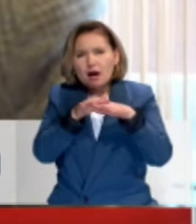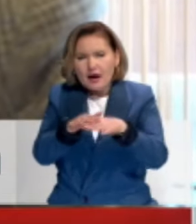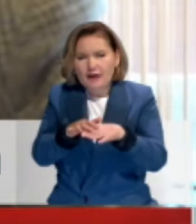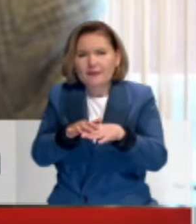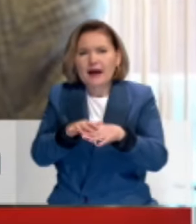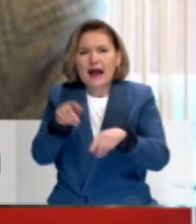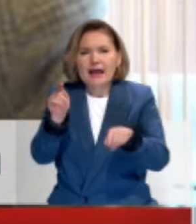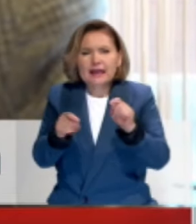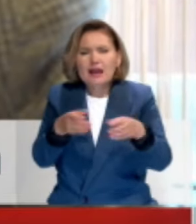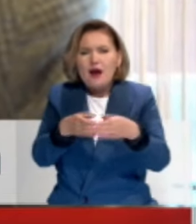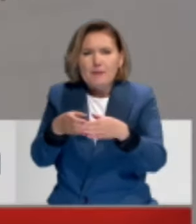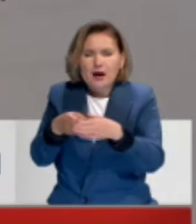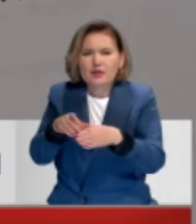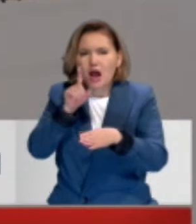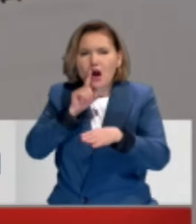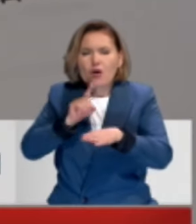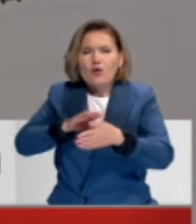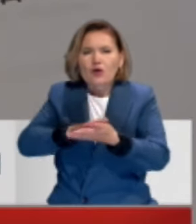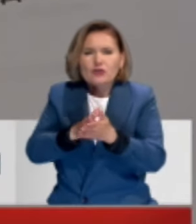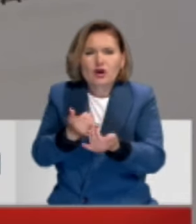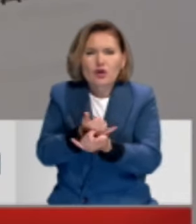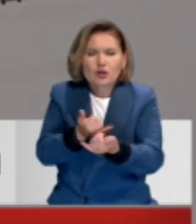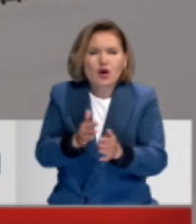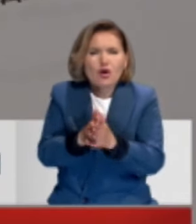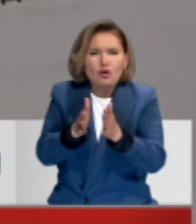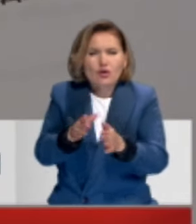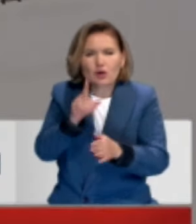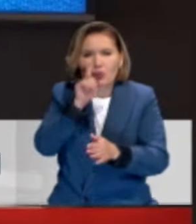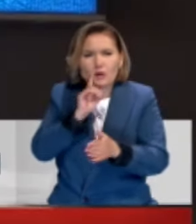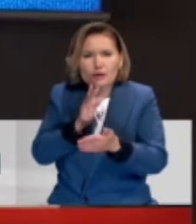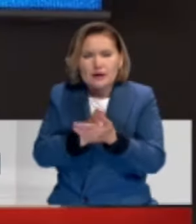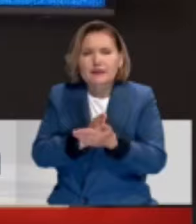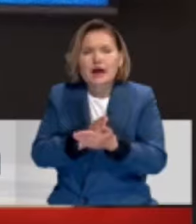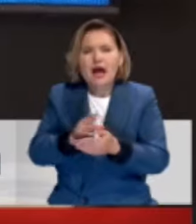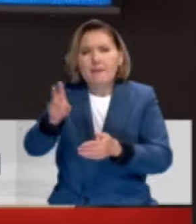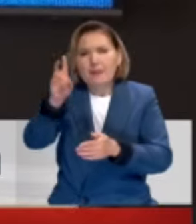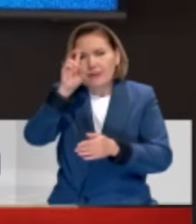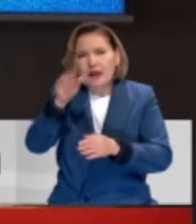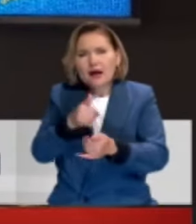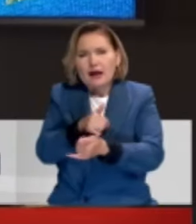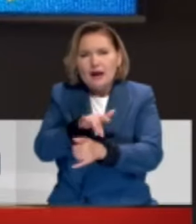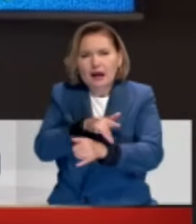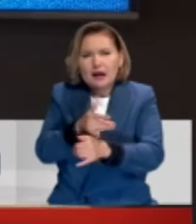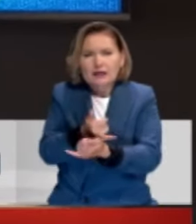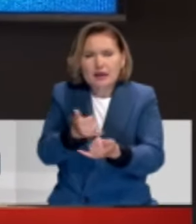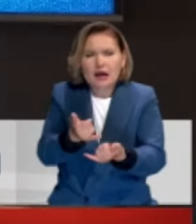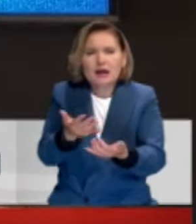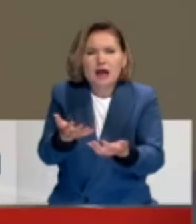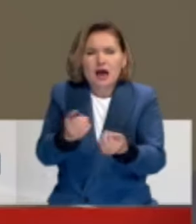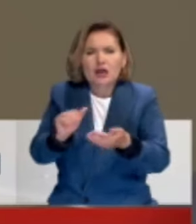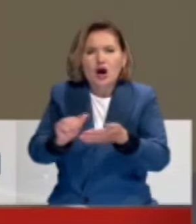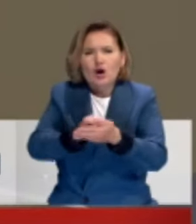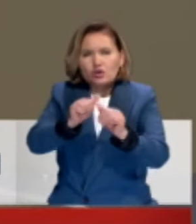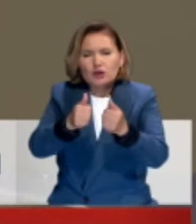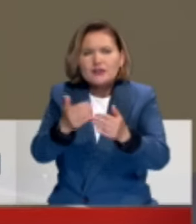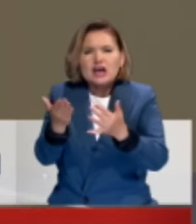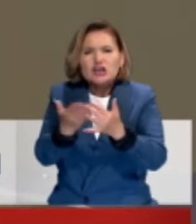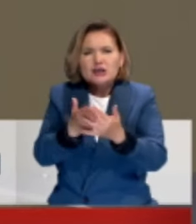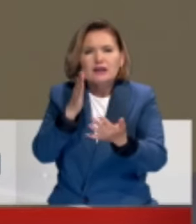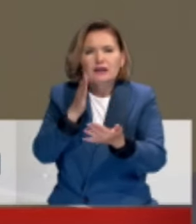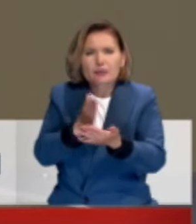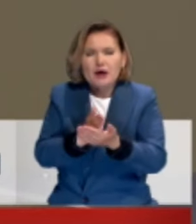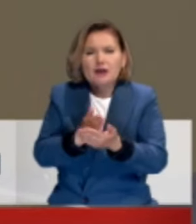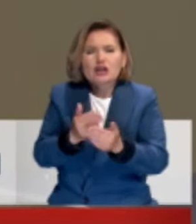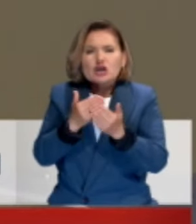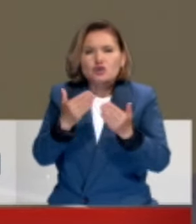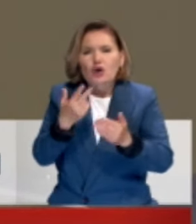келетін компанияларға жасалып отырған қолдау ерекше. Мемлекеттік қызметтерді алуда және құжаттарды дайындауда жеңілдіктер көп. Сондықтан да